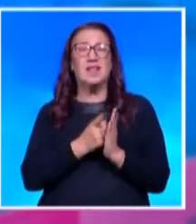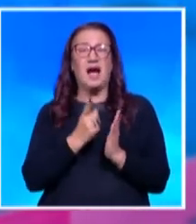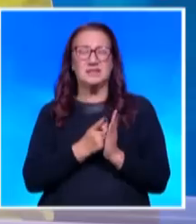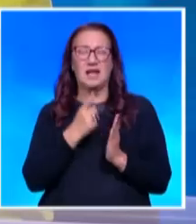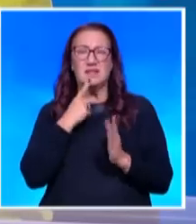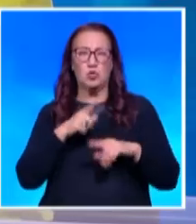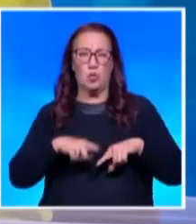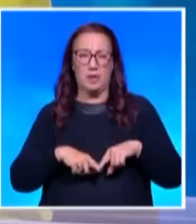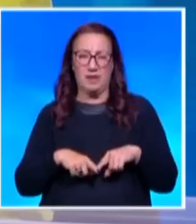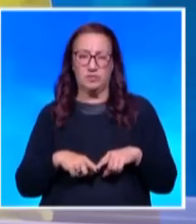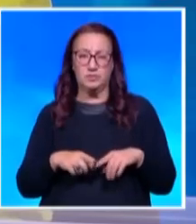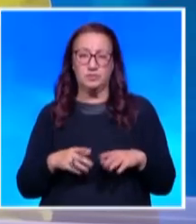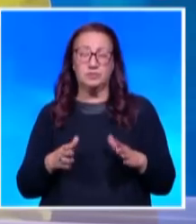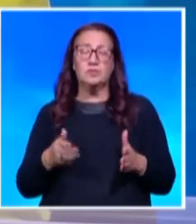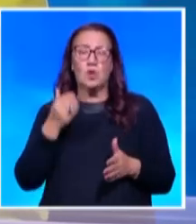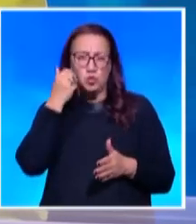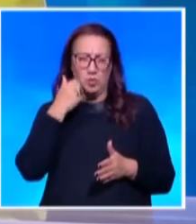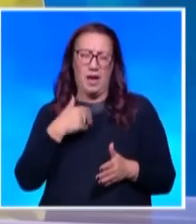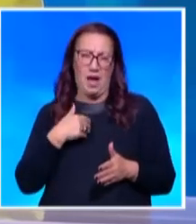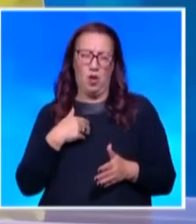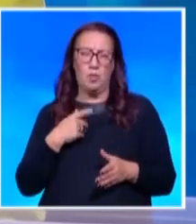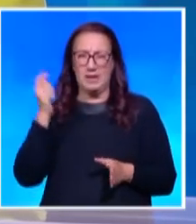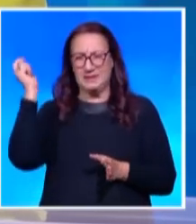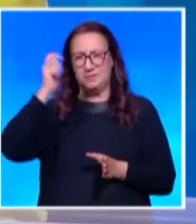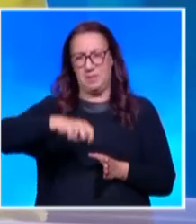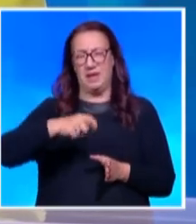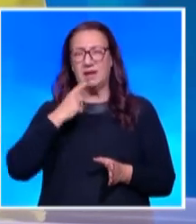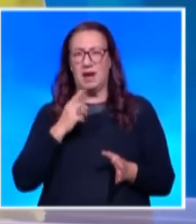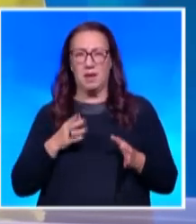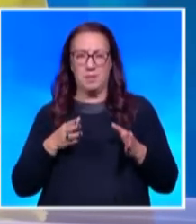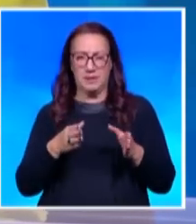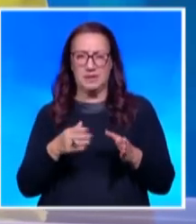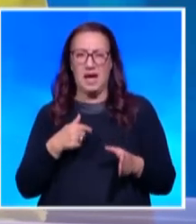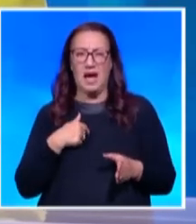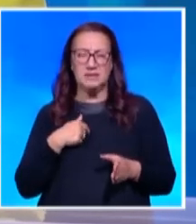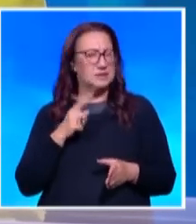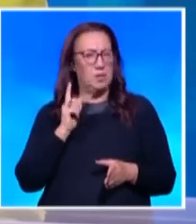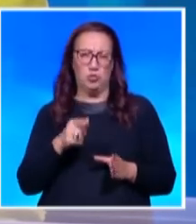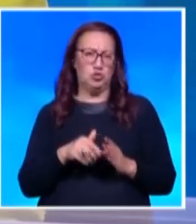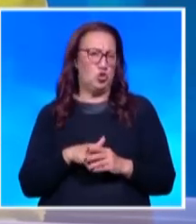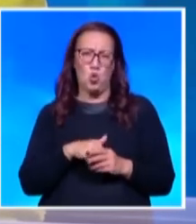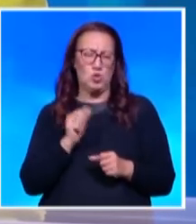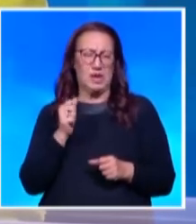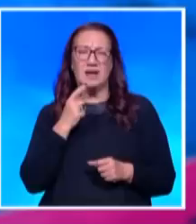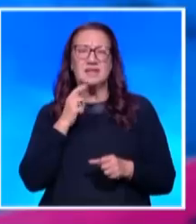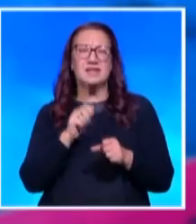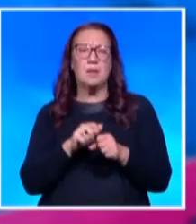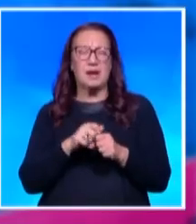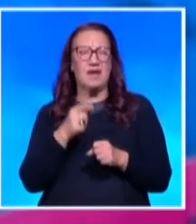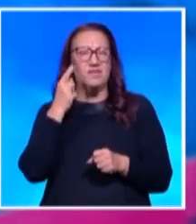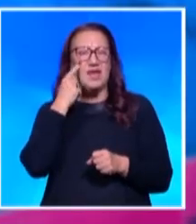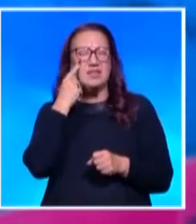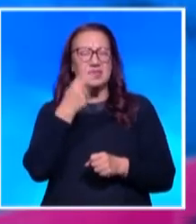случай че ни спрат на пътя аз мога ли да откажа полевия тест с който е за наркотици